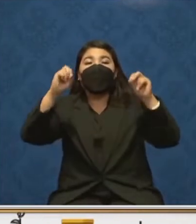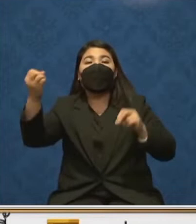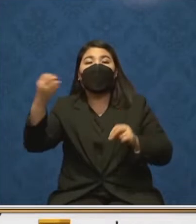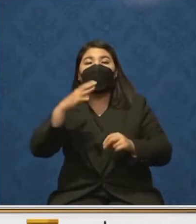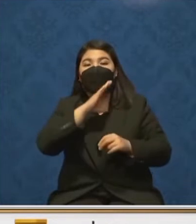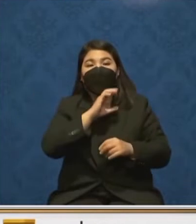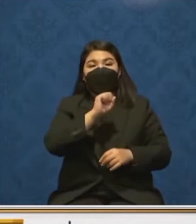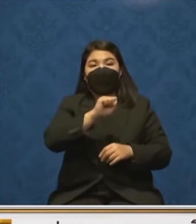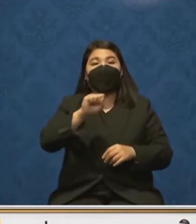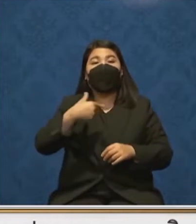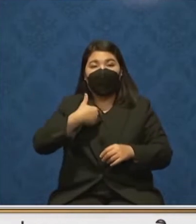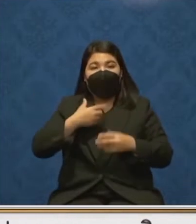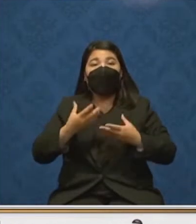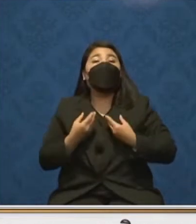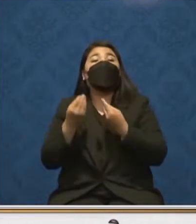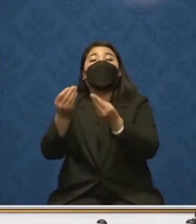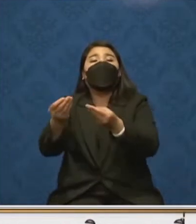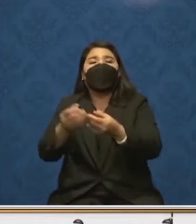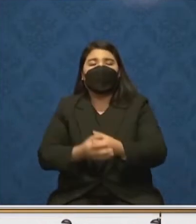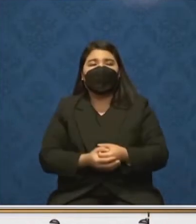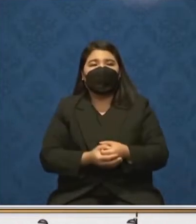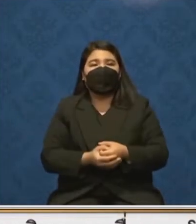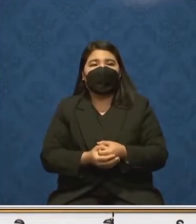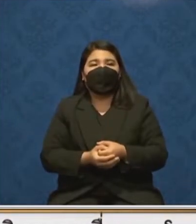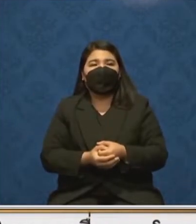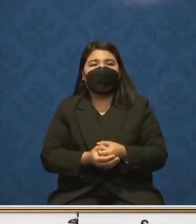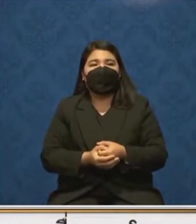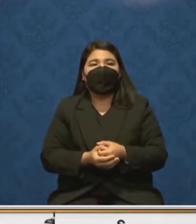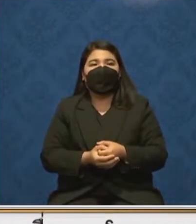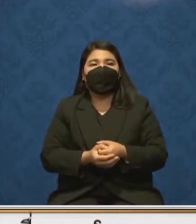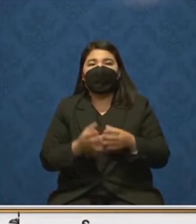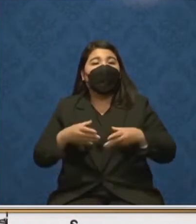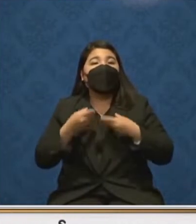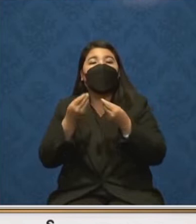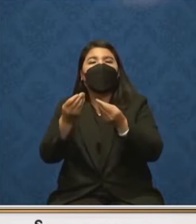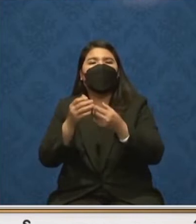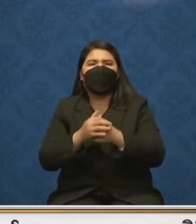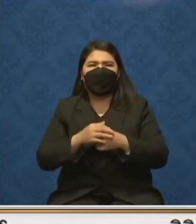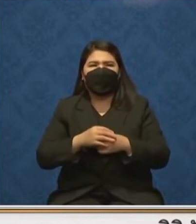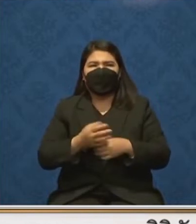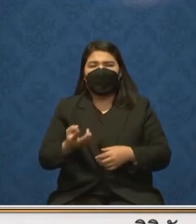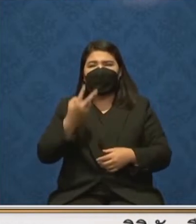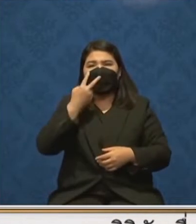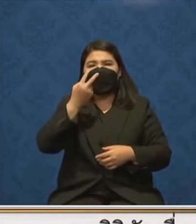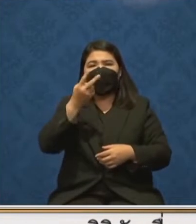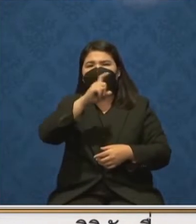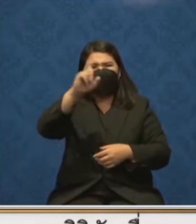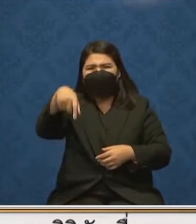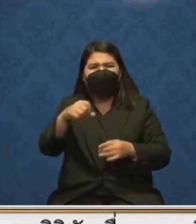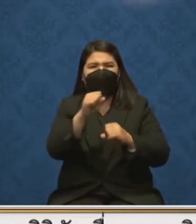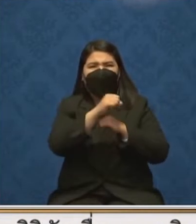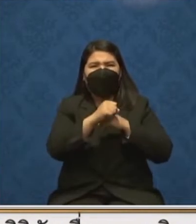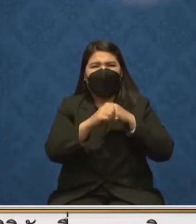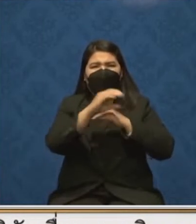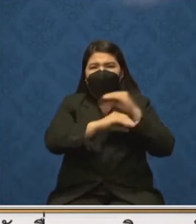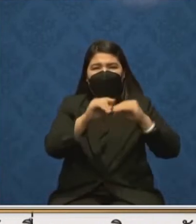อผมก็ให้ไม่มีเลอกที่รักวักที่ชชงด้วยสรปแลเราไมตองดูแล้ววโครงการไหนคุมค่าไม่คุมค่า